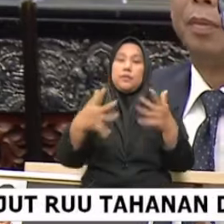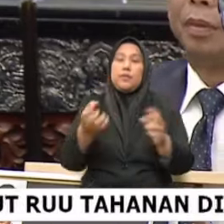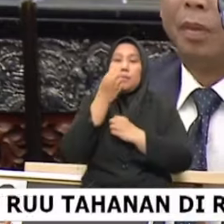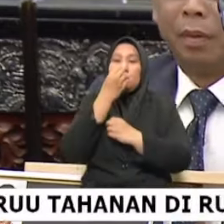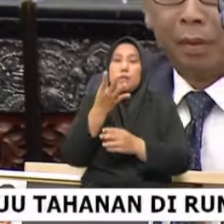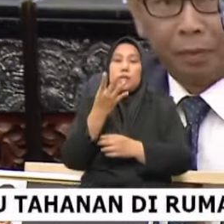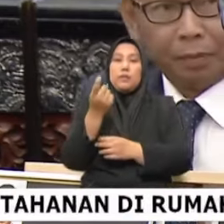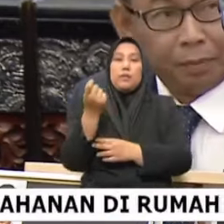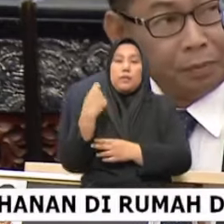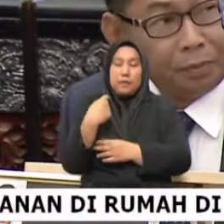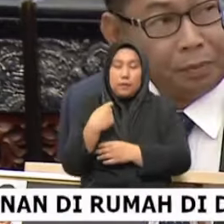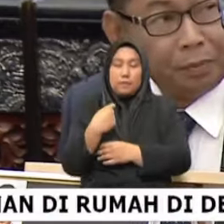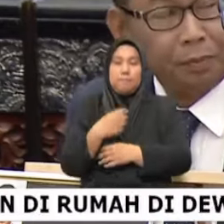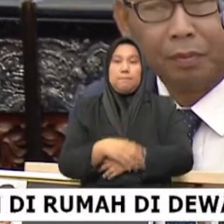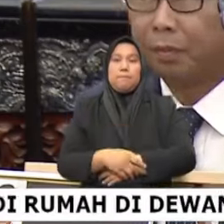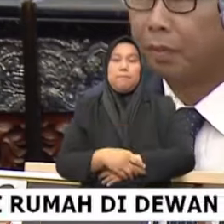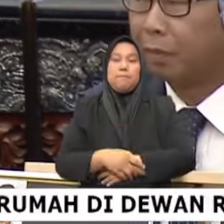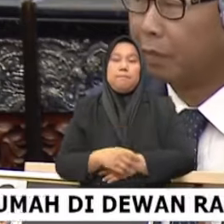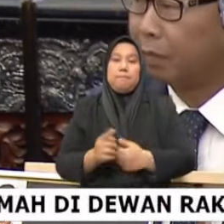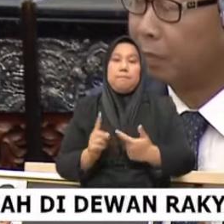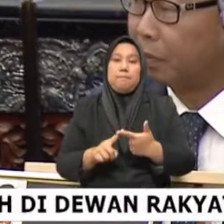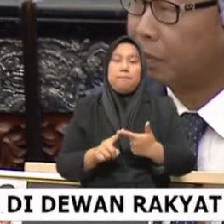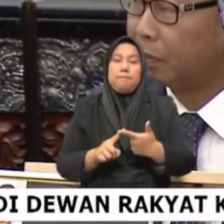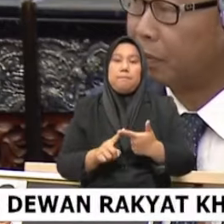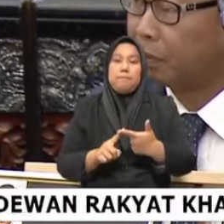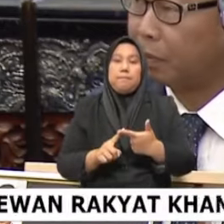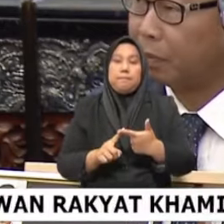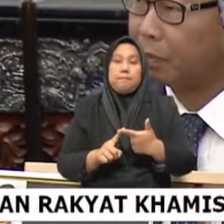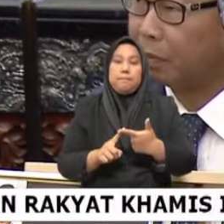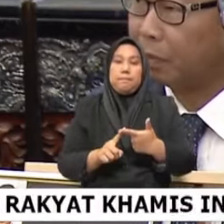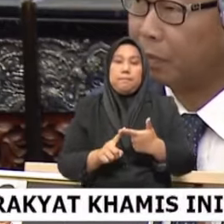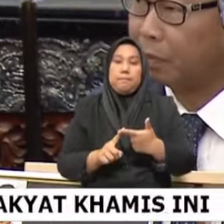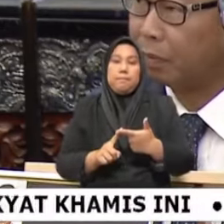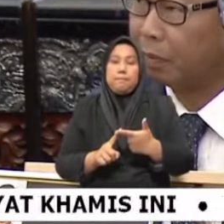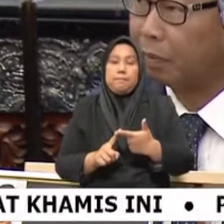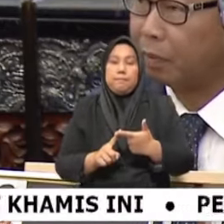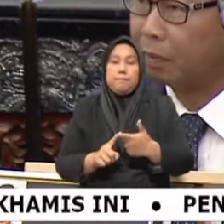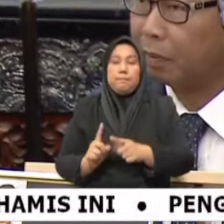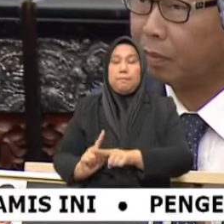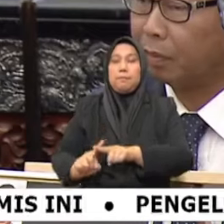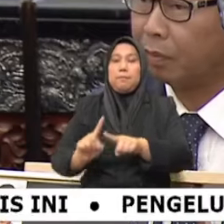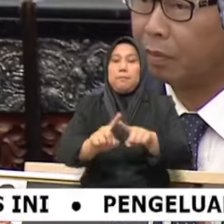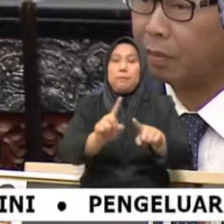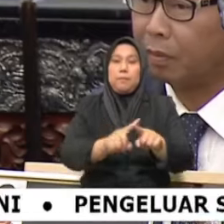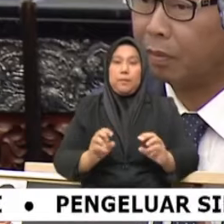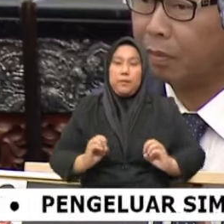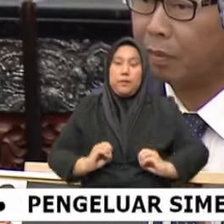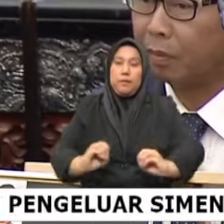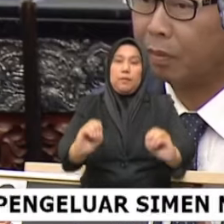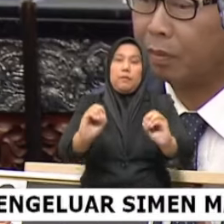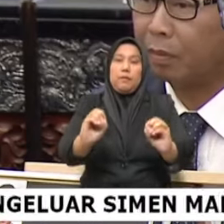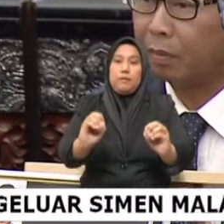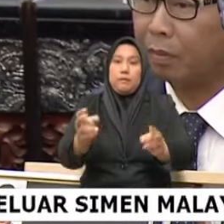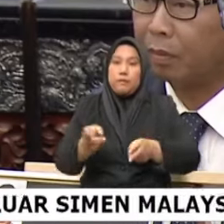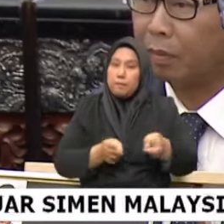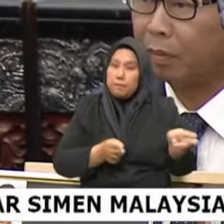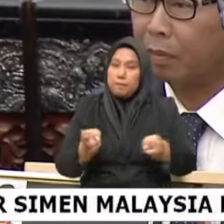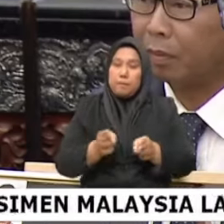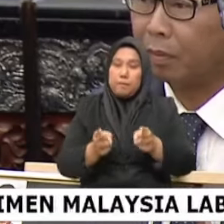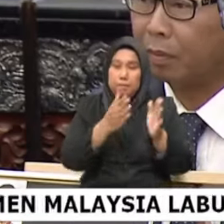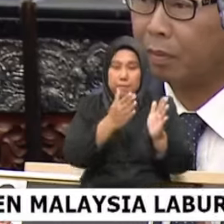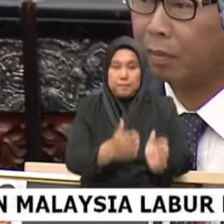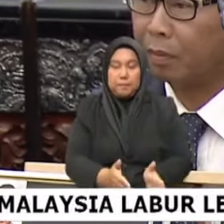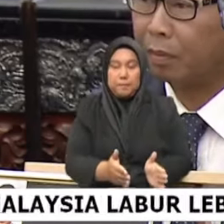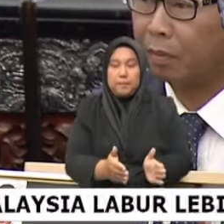Sempurna akan diambil kira. Itu pertama. Keduanya juga berkenaan dengan pelbagai operator ataupun pengusaha-pengusaha.